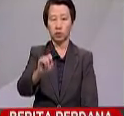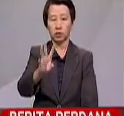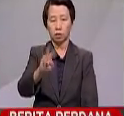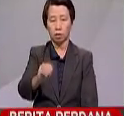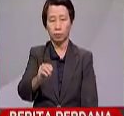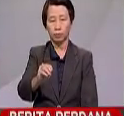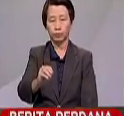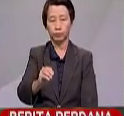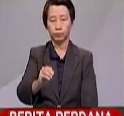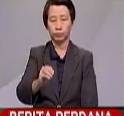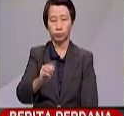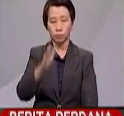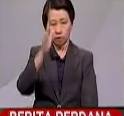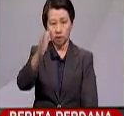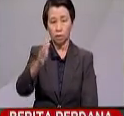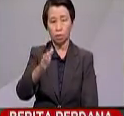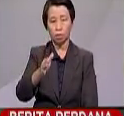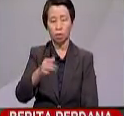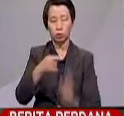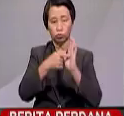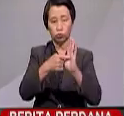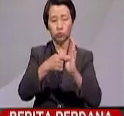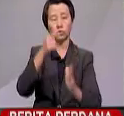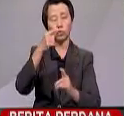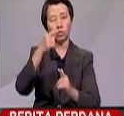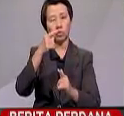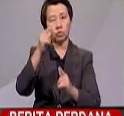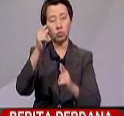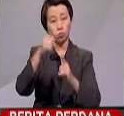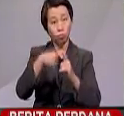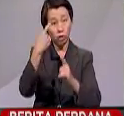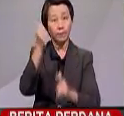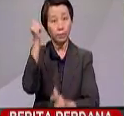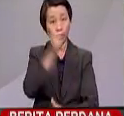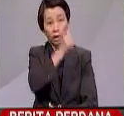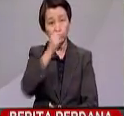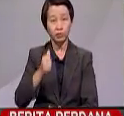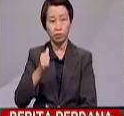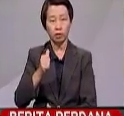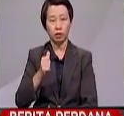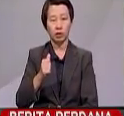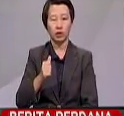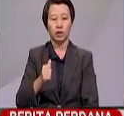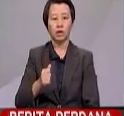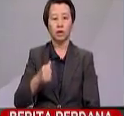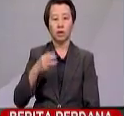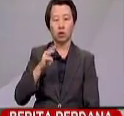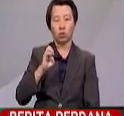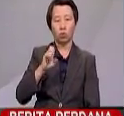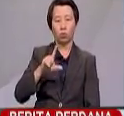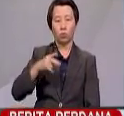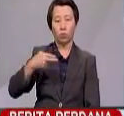akan disiarkan pada bulan puasa 2020 ni. Tajuk dia Rehal Adik.